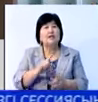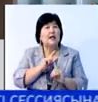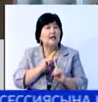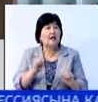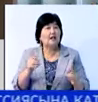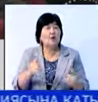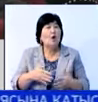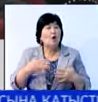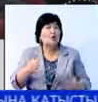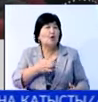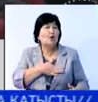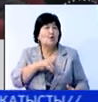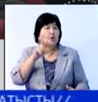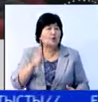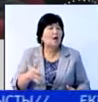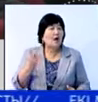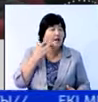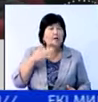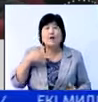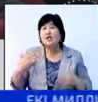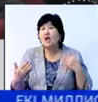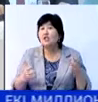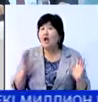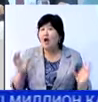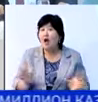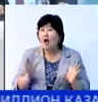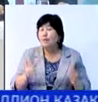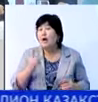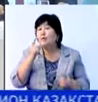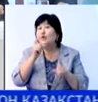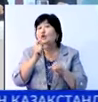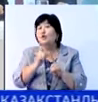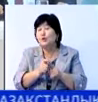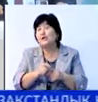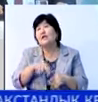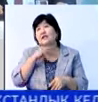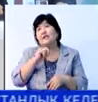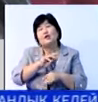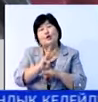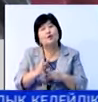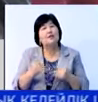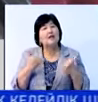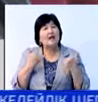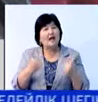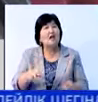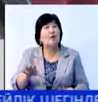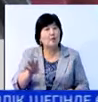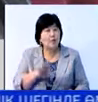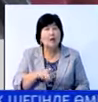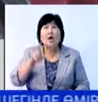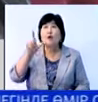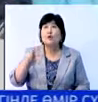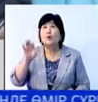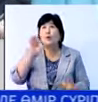тұратын. Үлкен жүректі тұлға үнемі жан жағына қамқорлығымен, бір сөзділігімен сый құрметке лайық болды. Тұлға